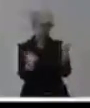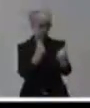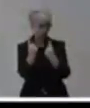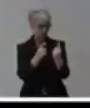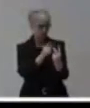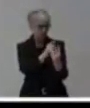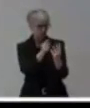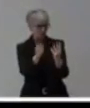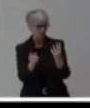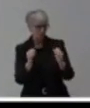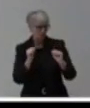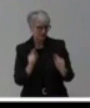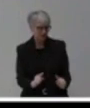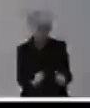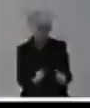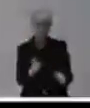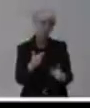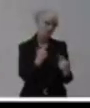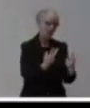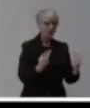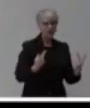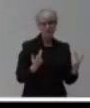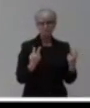riuscire a vivere